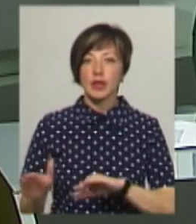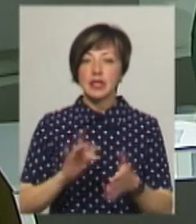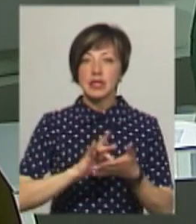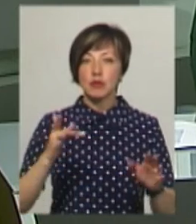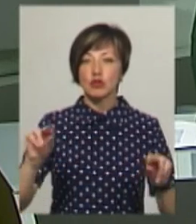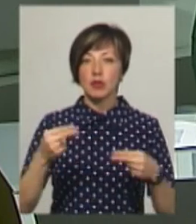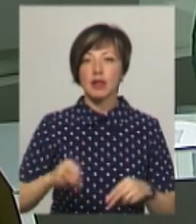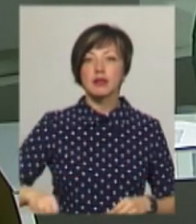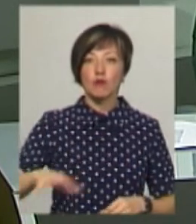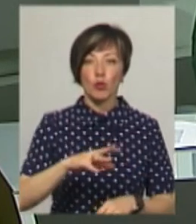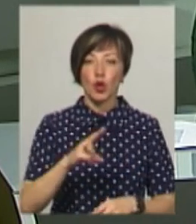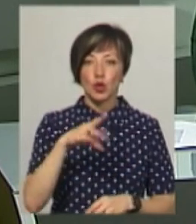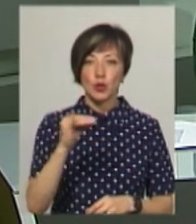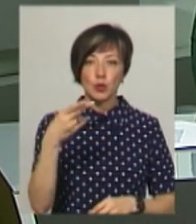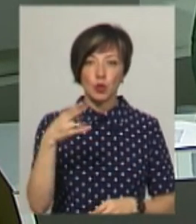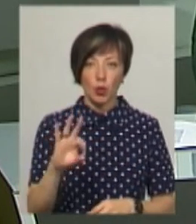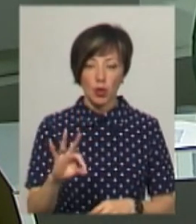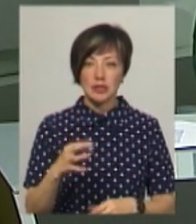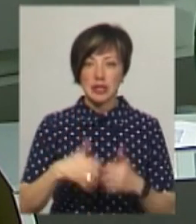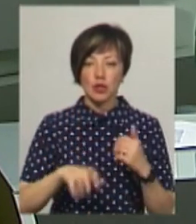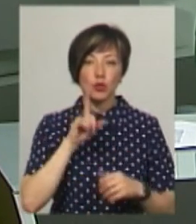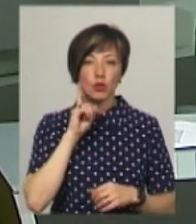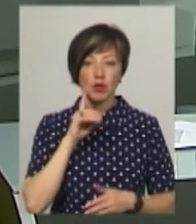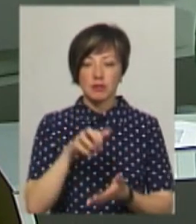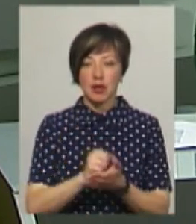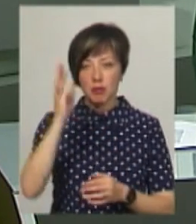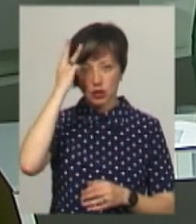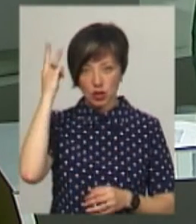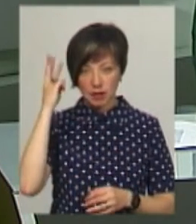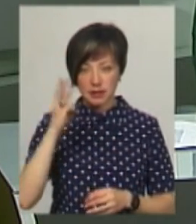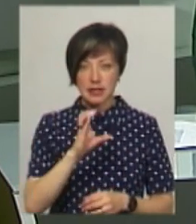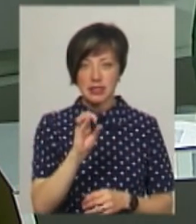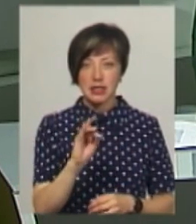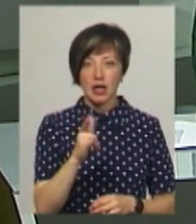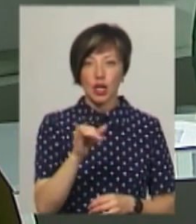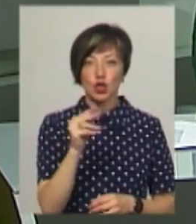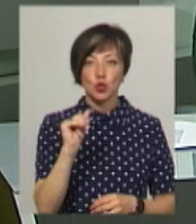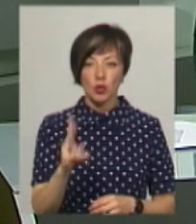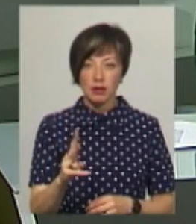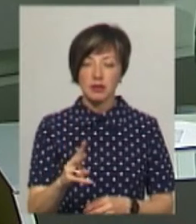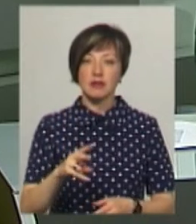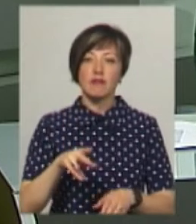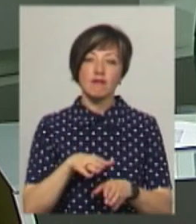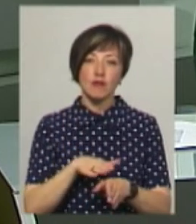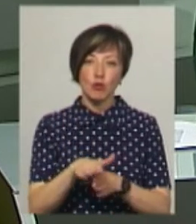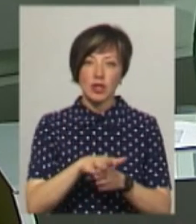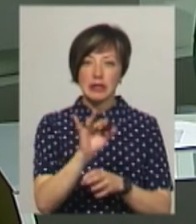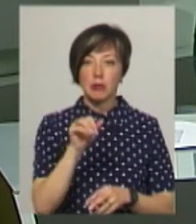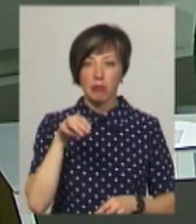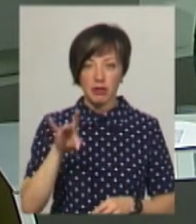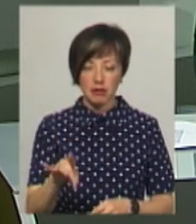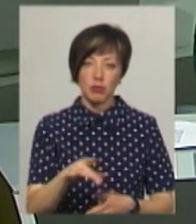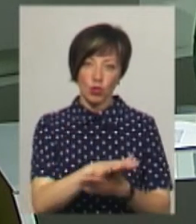Срібло чемпіонату Європи з дзюдо серед юніорів виборов хмельничанин Станіслав Сергійчук. Змагання відбулись у Кіпрі. Зараз спортсмен